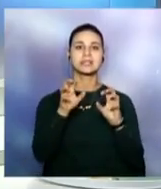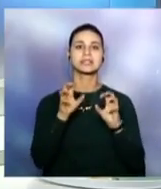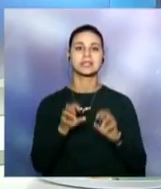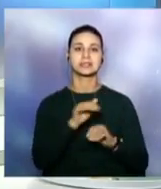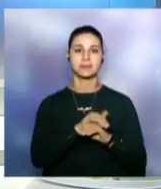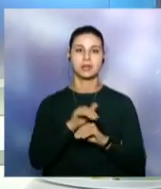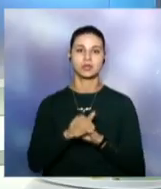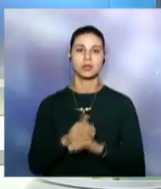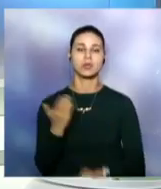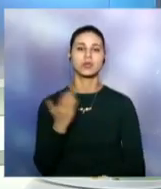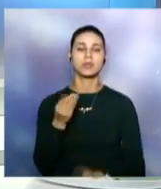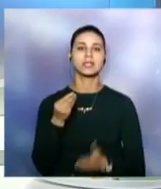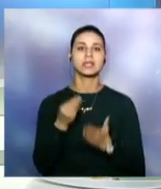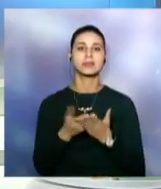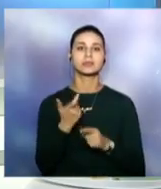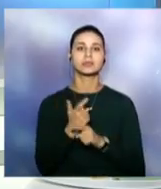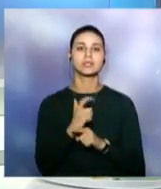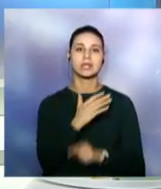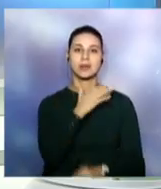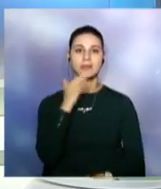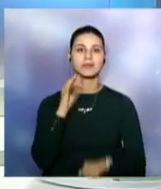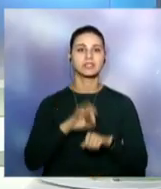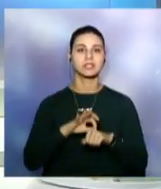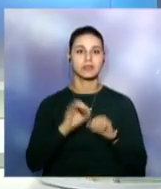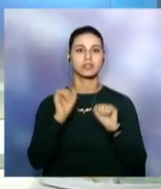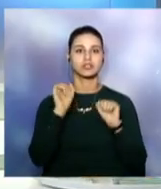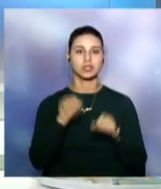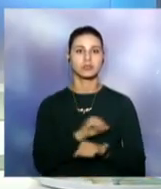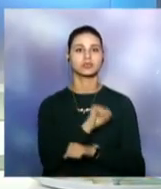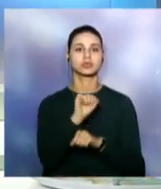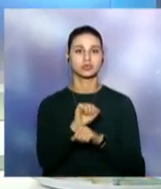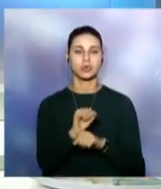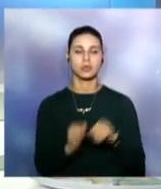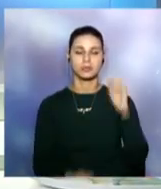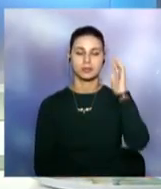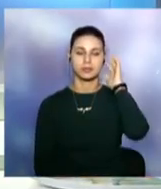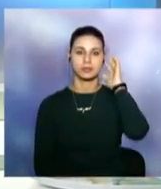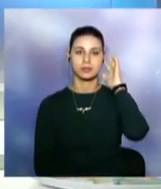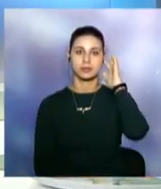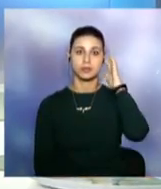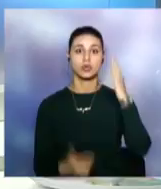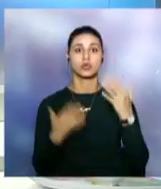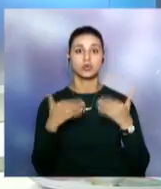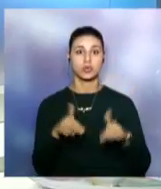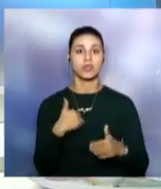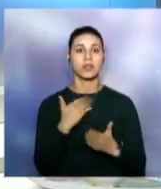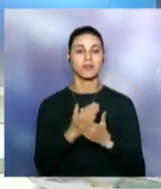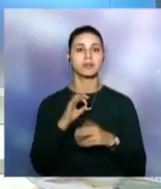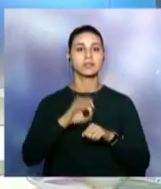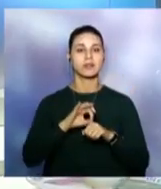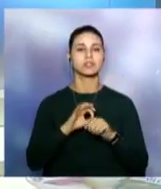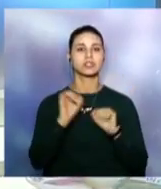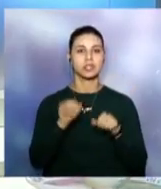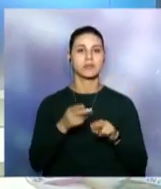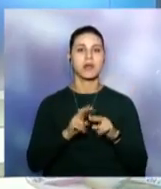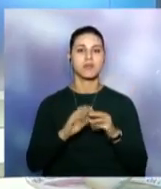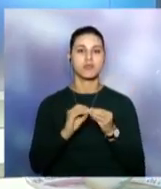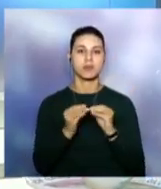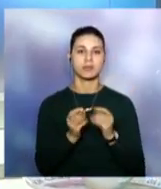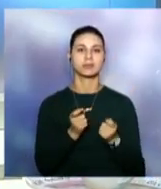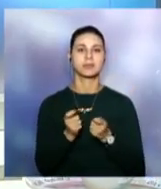ფაქტორები, რომელთა დამსახურებით ძალიან ბევრი დაავადება შეიძლება ავიცილოთ თავიდან და თუ უკვე გვაქვს ასა თუ ის დიაგნოზი, შეიძლება ამ პრობლემების